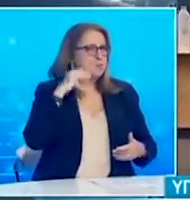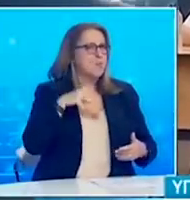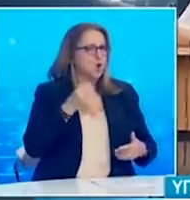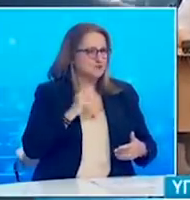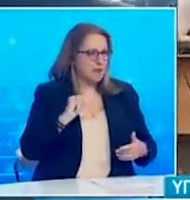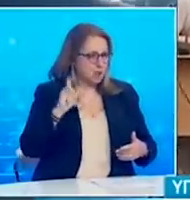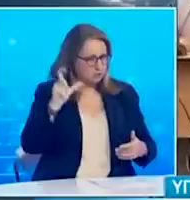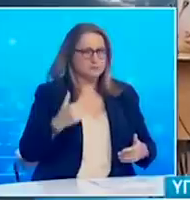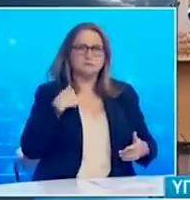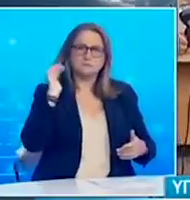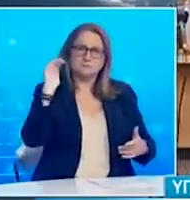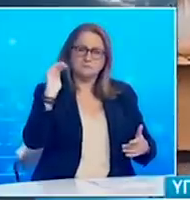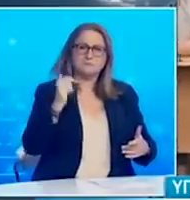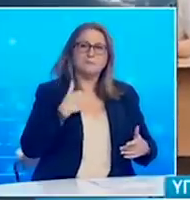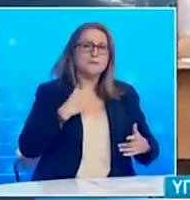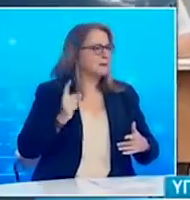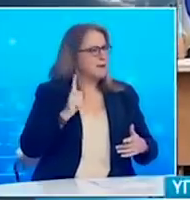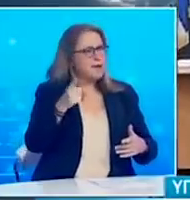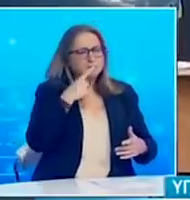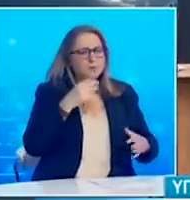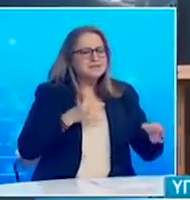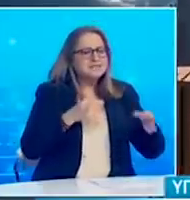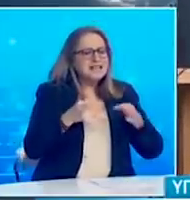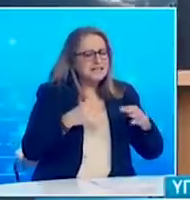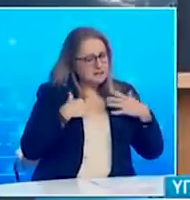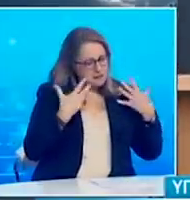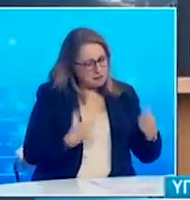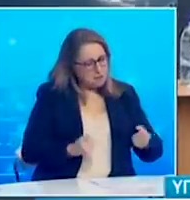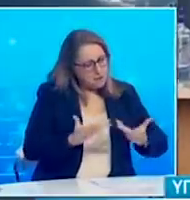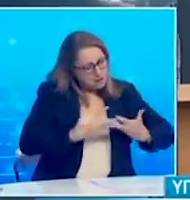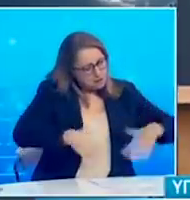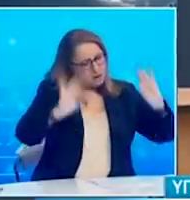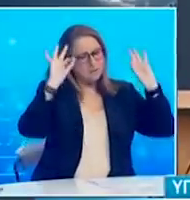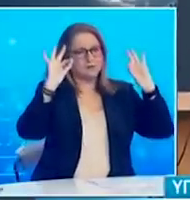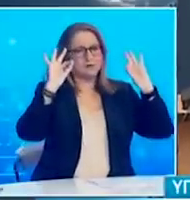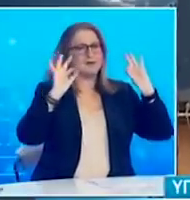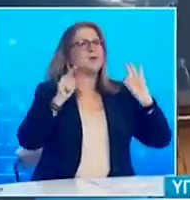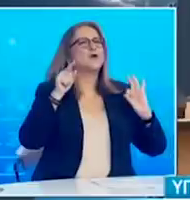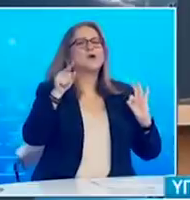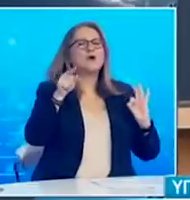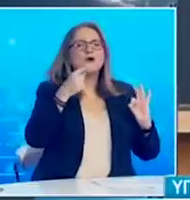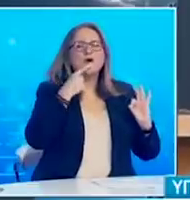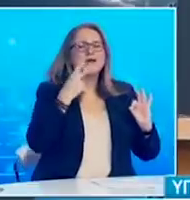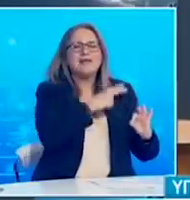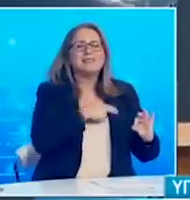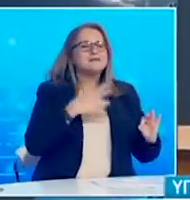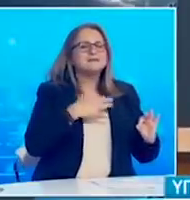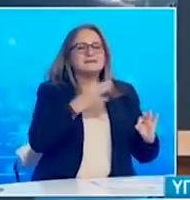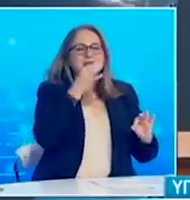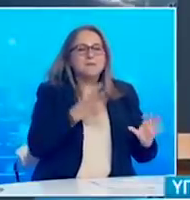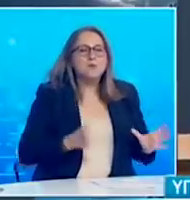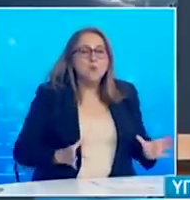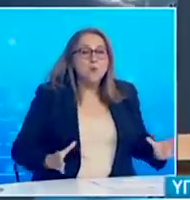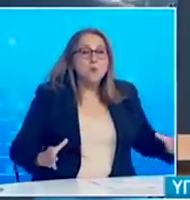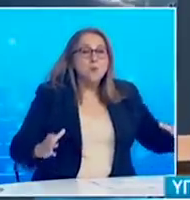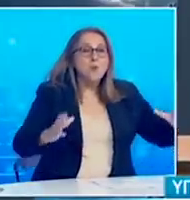στιγμή υπάρχει μια στρατηγική. Αυτό που νομίζω ήθελε να τονίσει ο καθηγητής είναι την ανάγκη συστράτευσης αυτή τη στρατηγική, ώστε